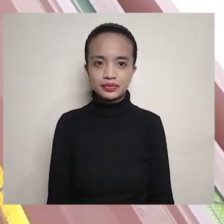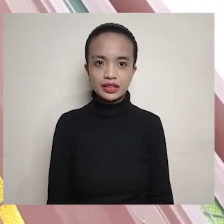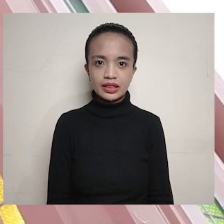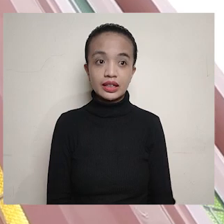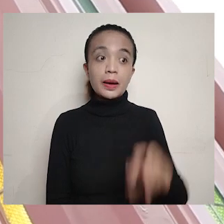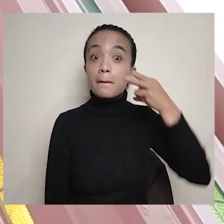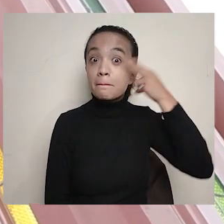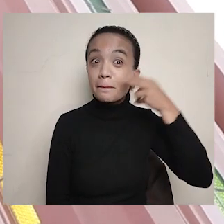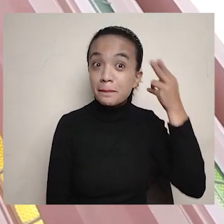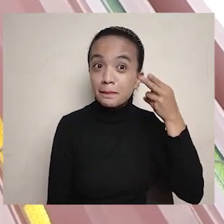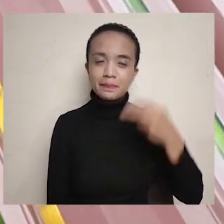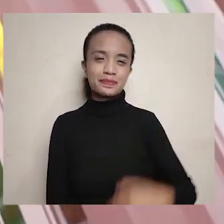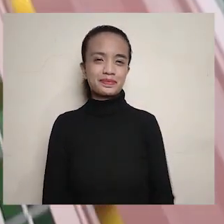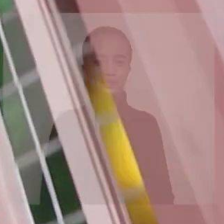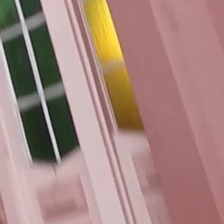Pink!